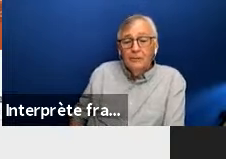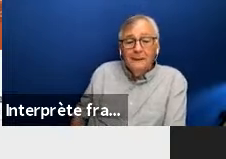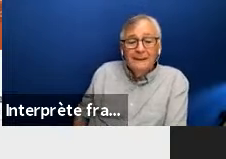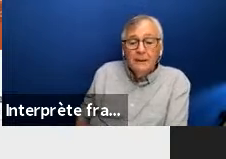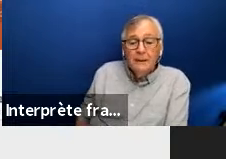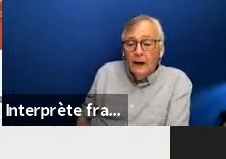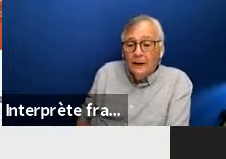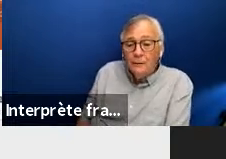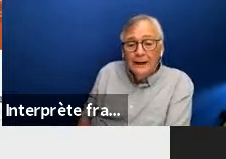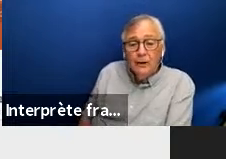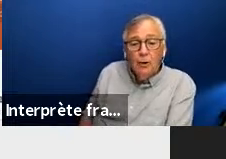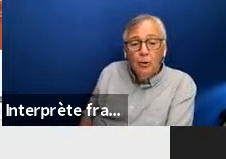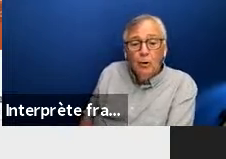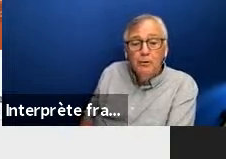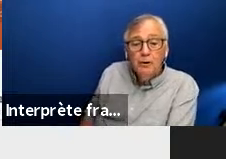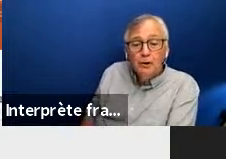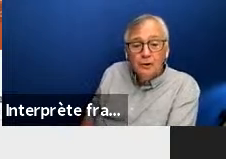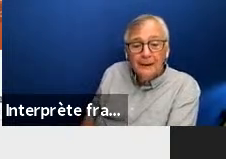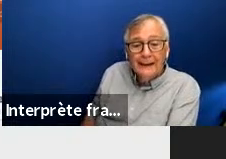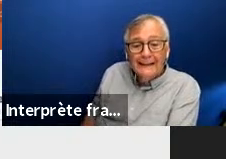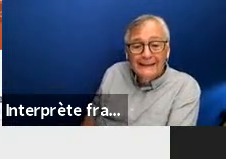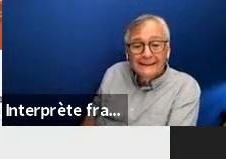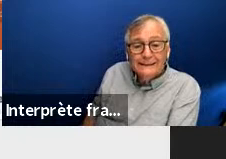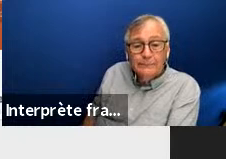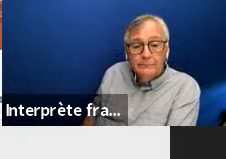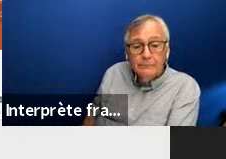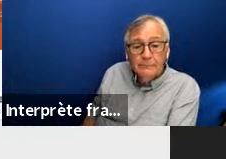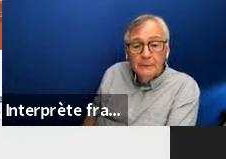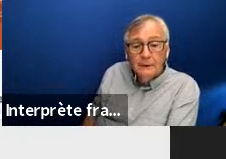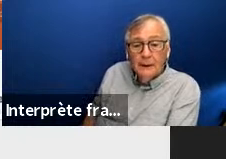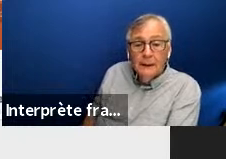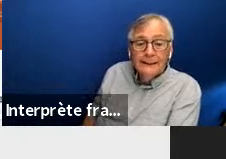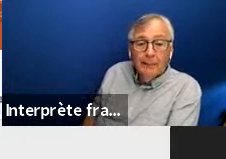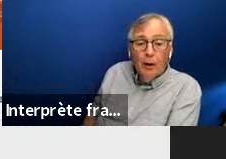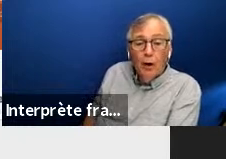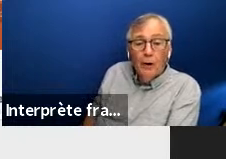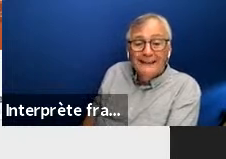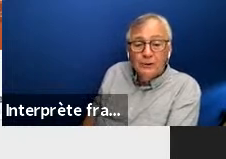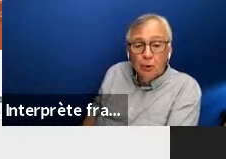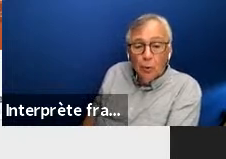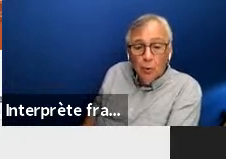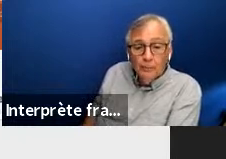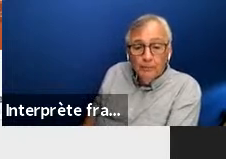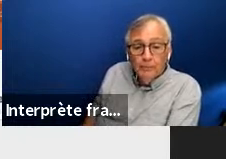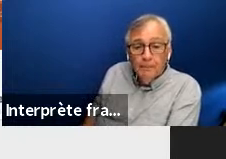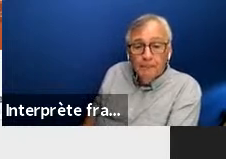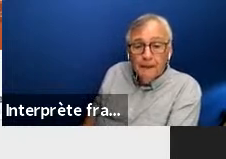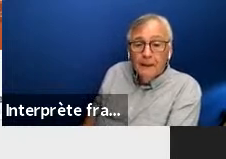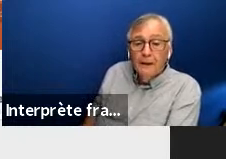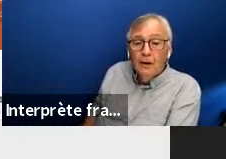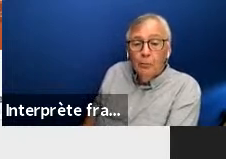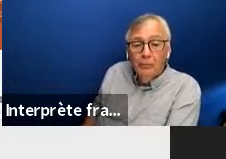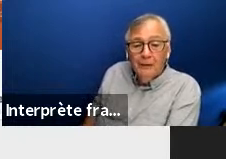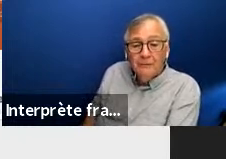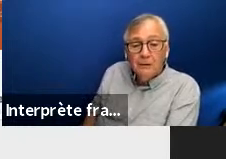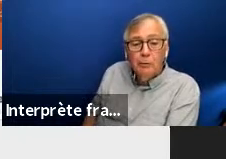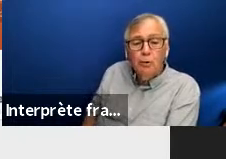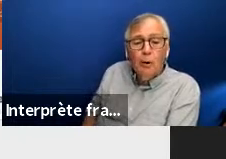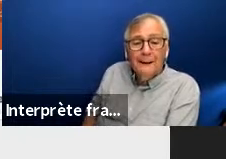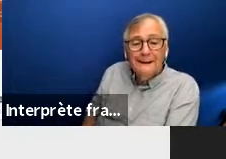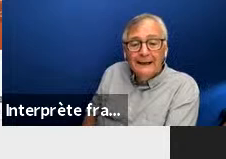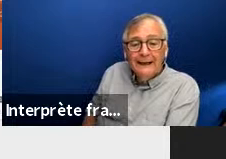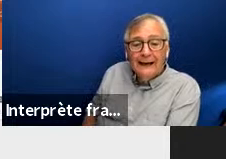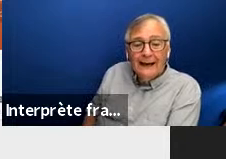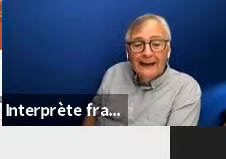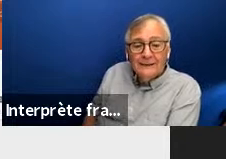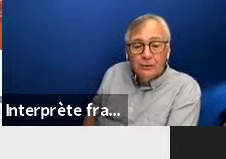je voulais vous parler, en Ontario, il y a plusieurs organismes. D'abord, le réseau pouvait avoir beaucoup